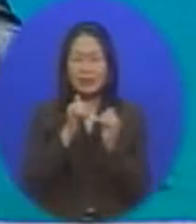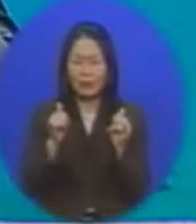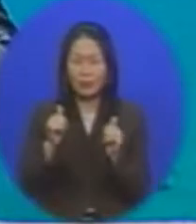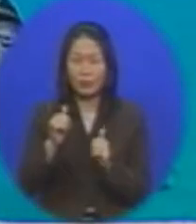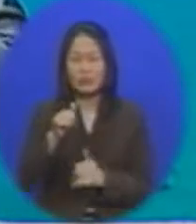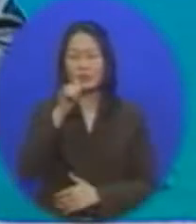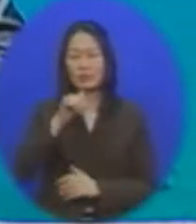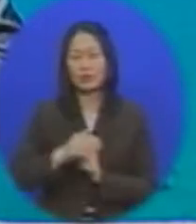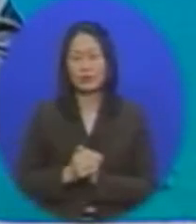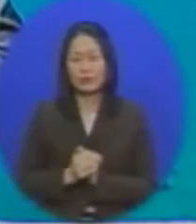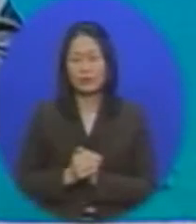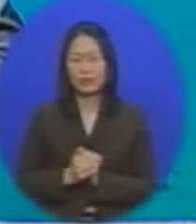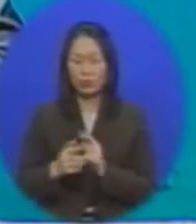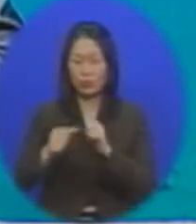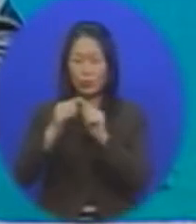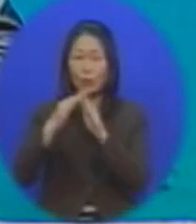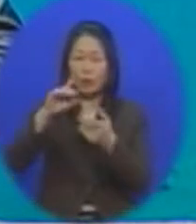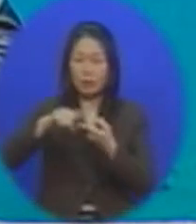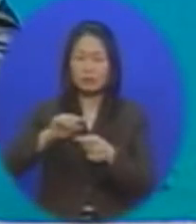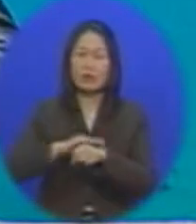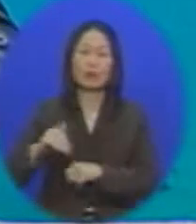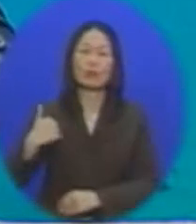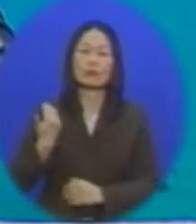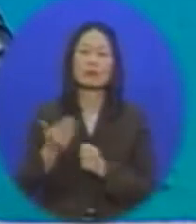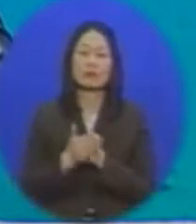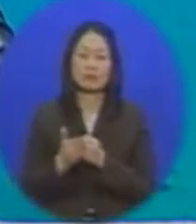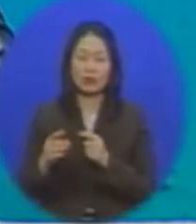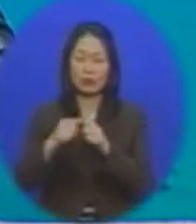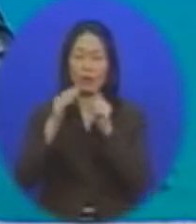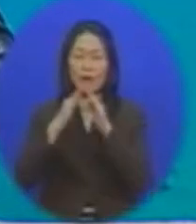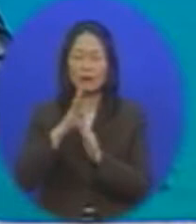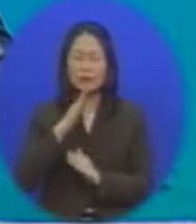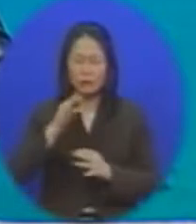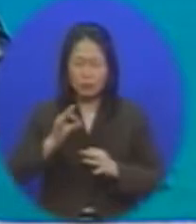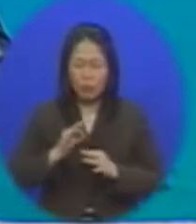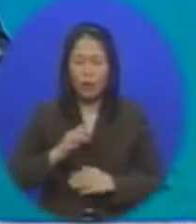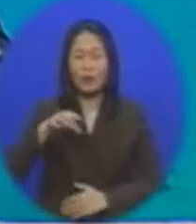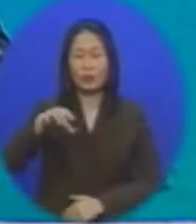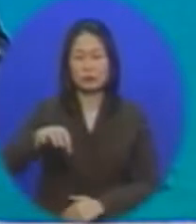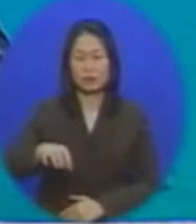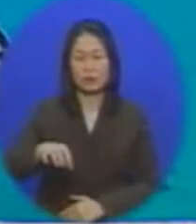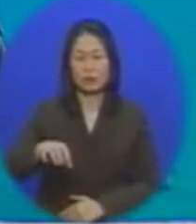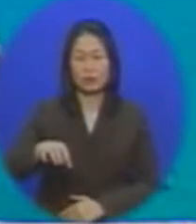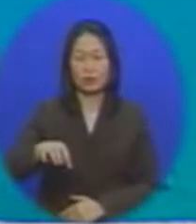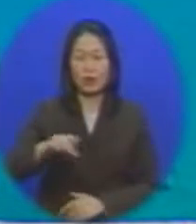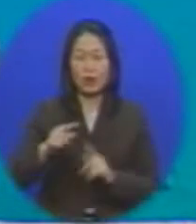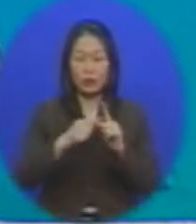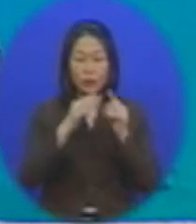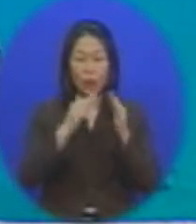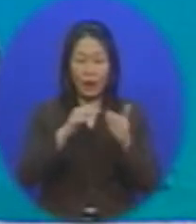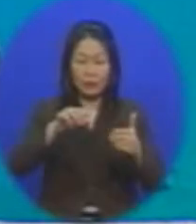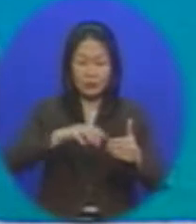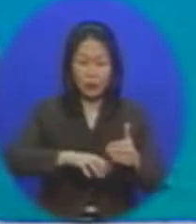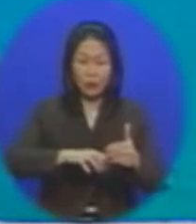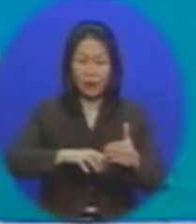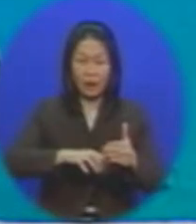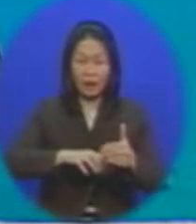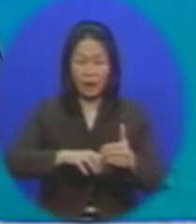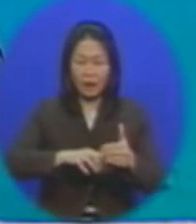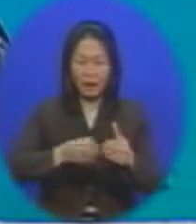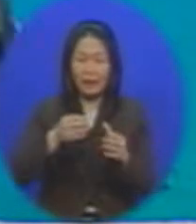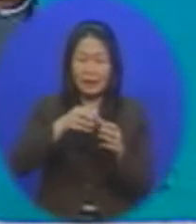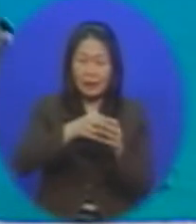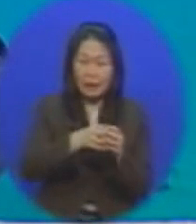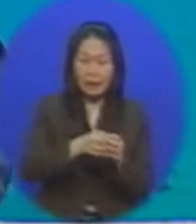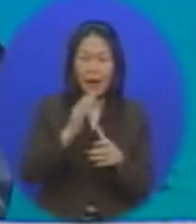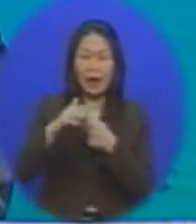교회에 대해서 잘 모르셔서 그래요 교회가 얼마나 놀라운 것이며 교외 속에 단문 하나님의 계획과